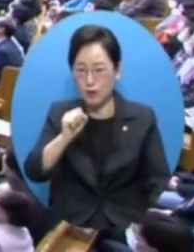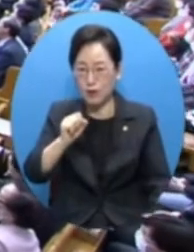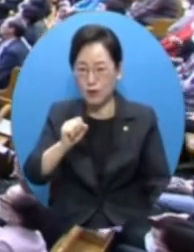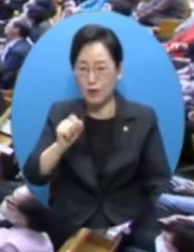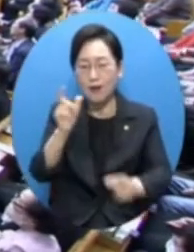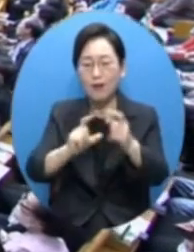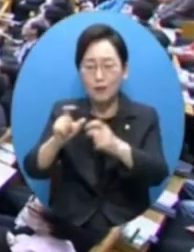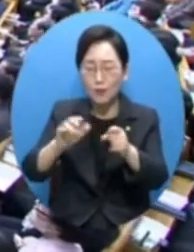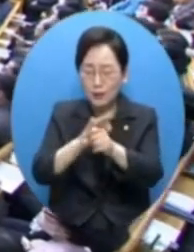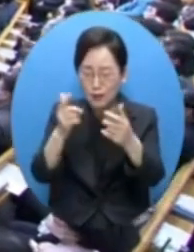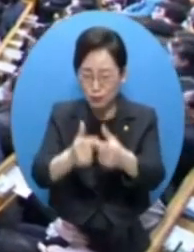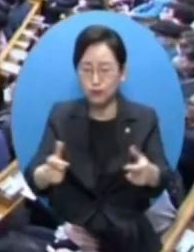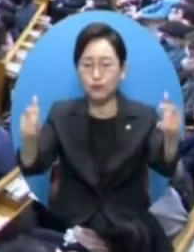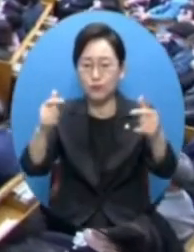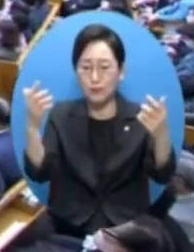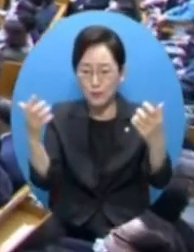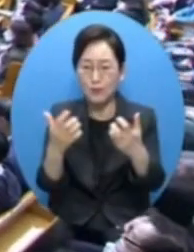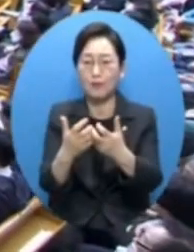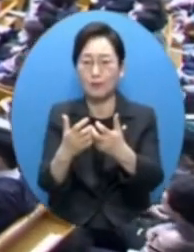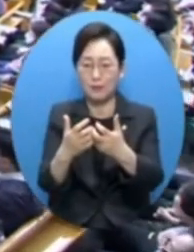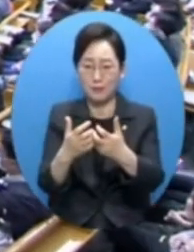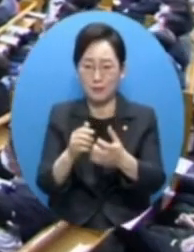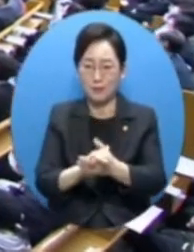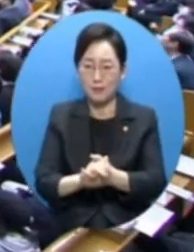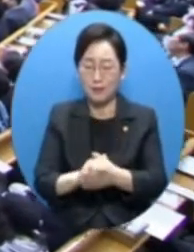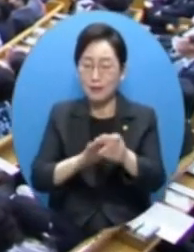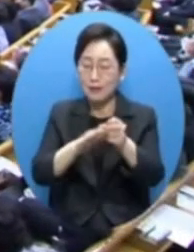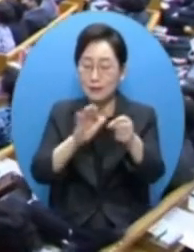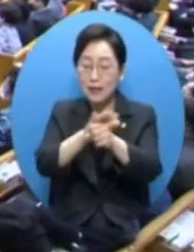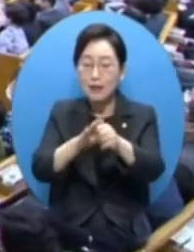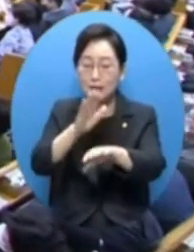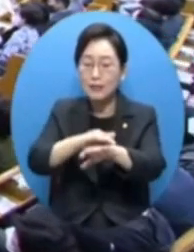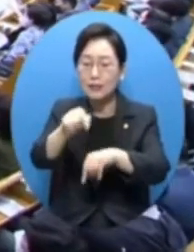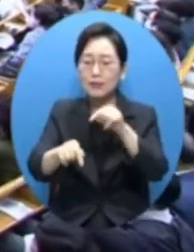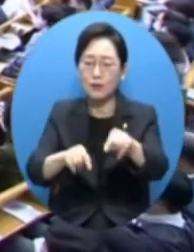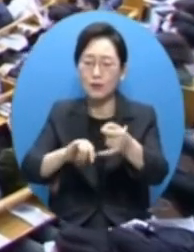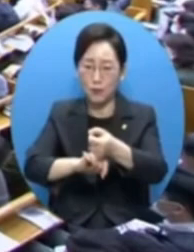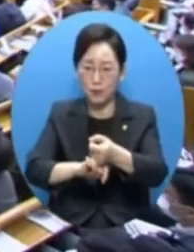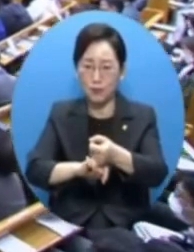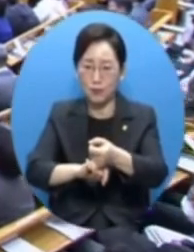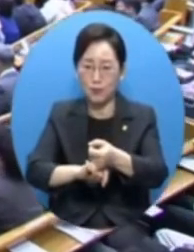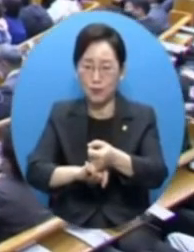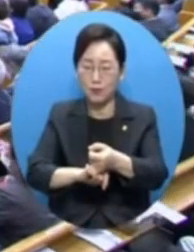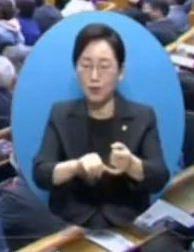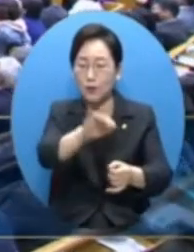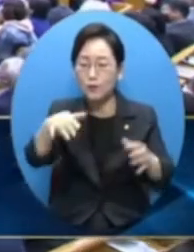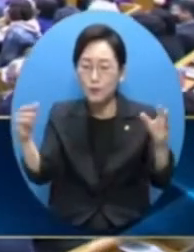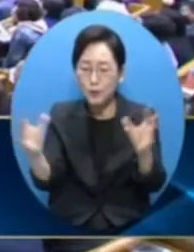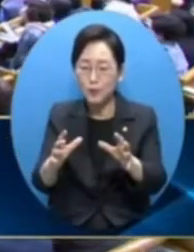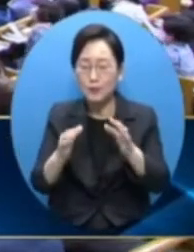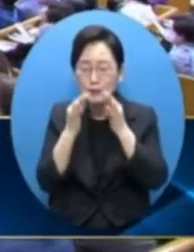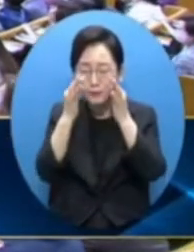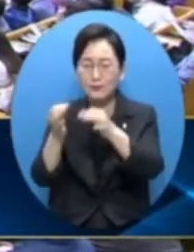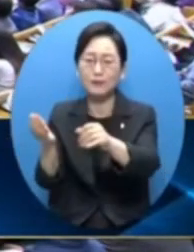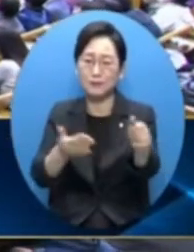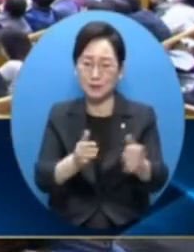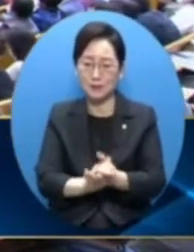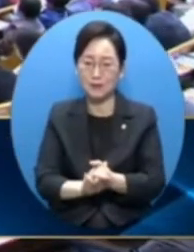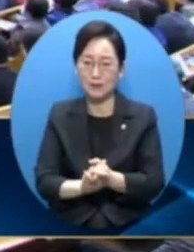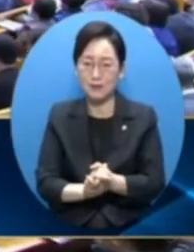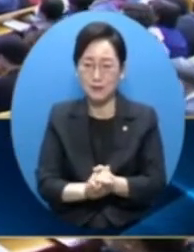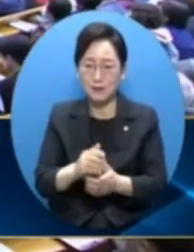커지는 것입니다. 풍성해지는 것입니다. 사랑을 실천해야 되고, 그리고 우리는 무엇보다도 모이기를 힘써야 되는 것입니다. 성경을